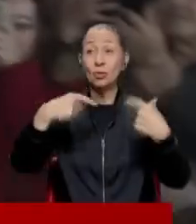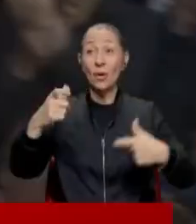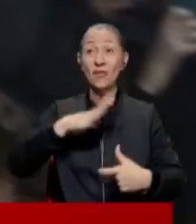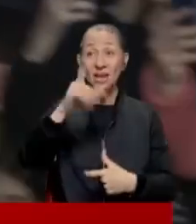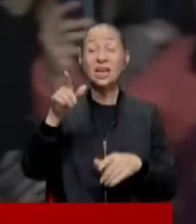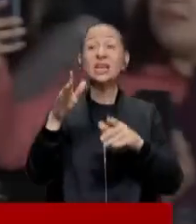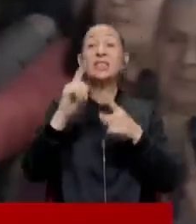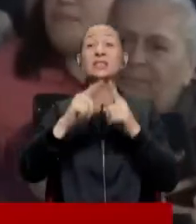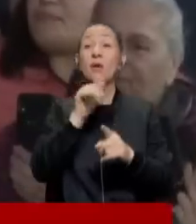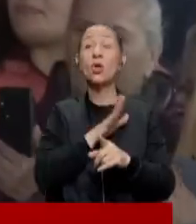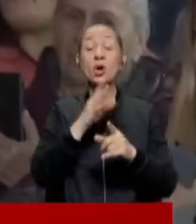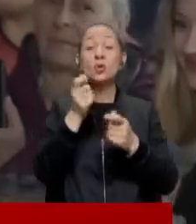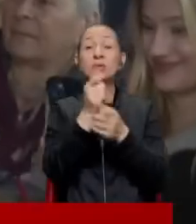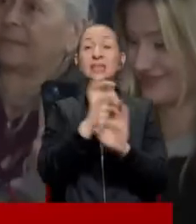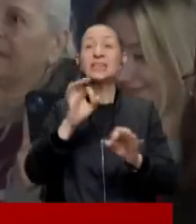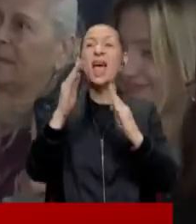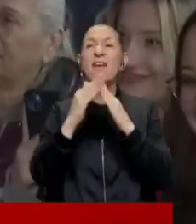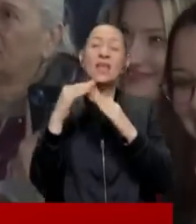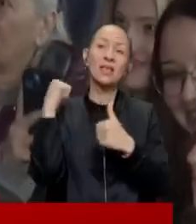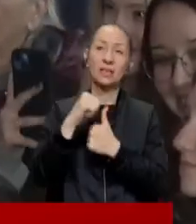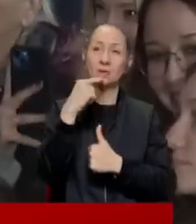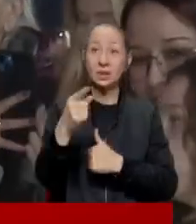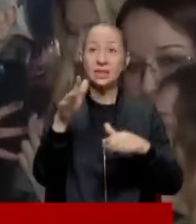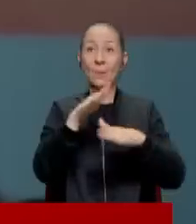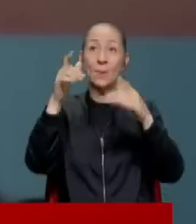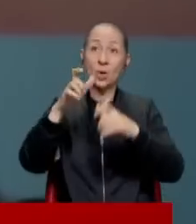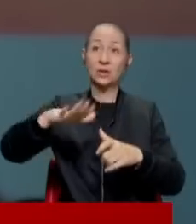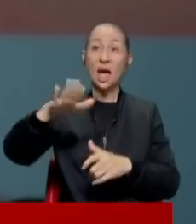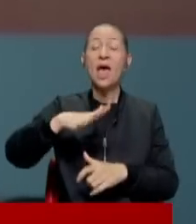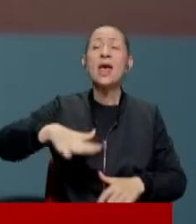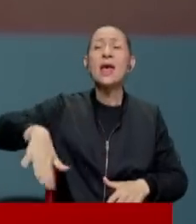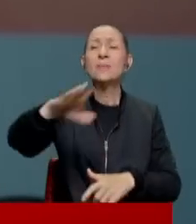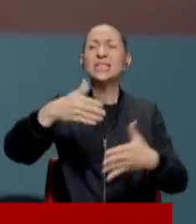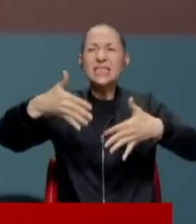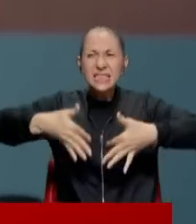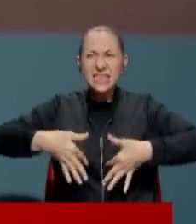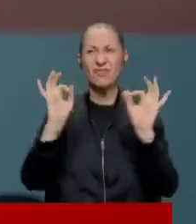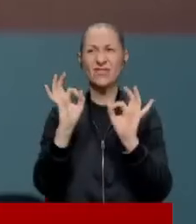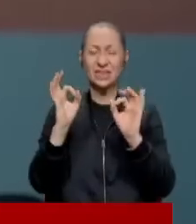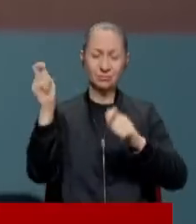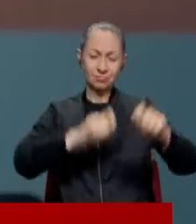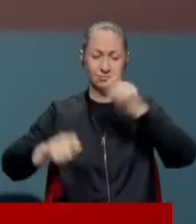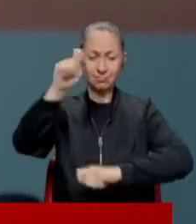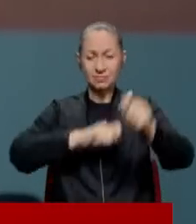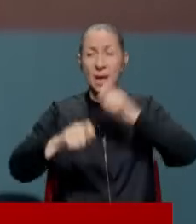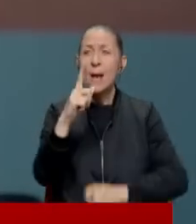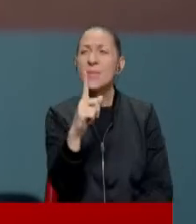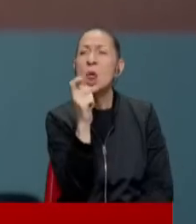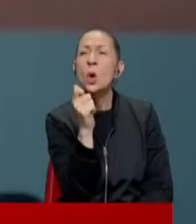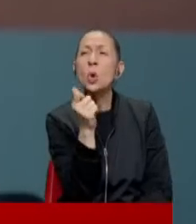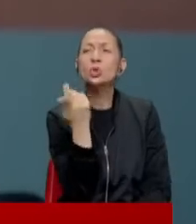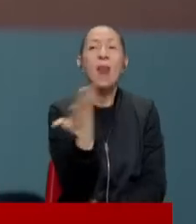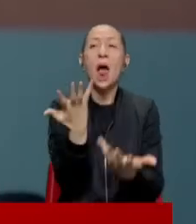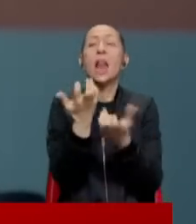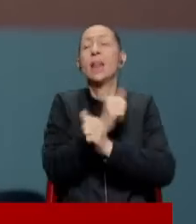Kılıçdaroğlu ücretsiz konut sözünü yineledi deprem bölgesine hepsini sıfırdan yeni yapacağız bir kuruş bile